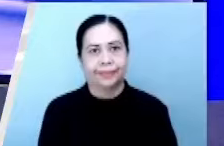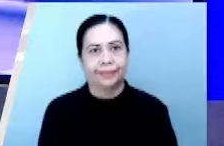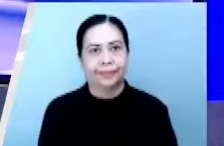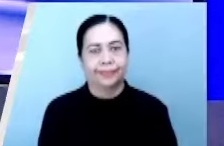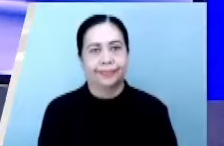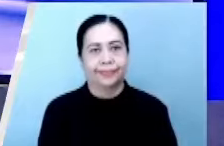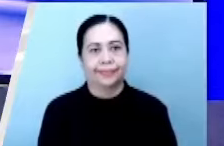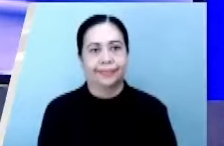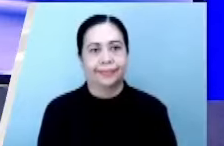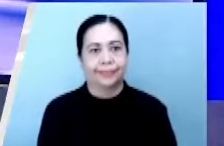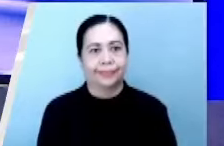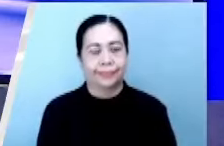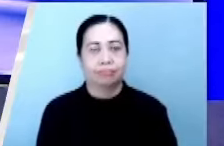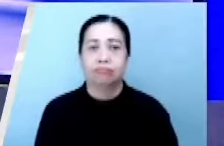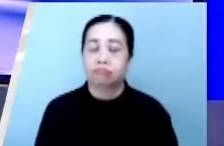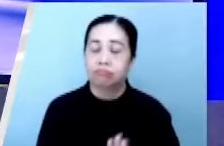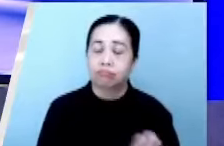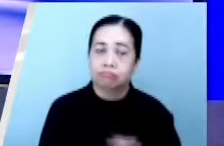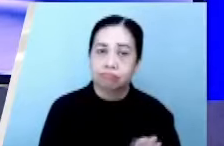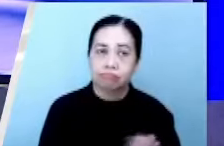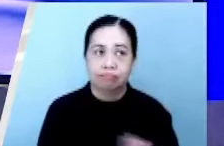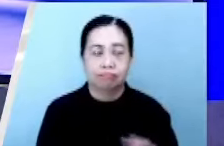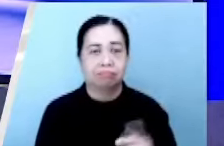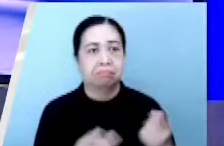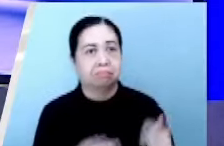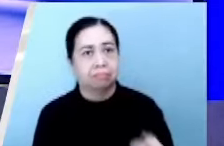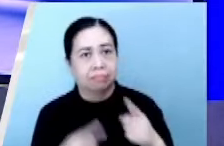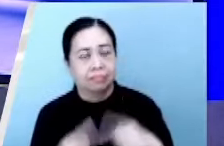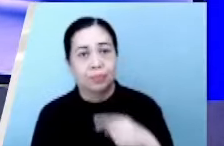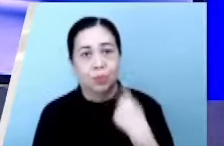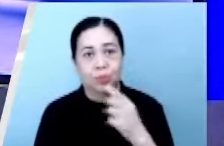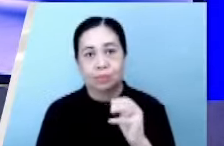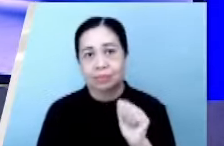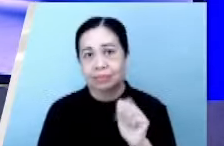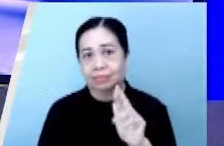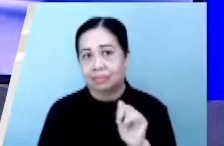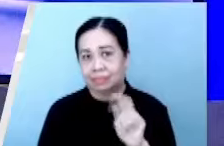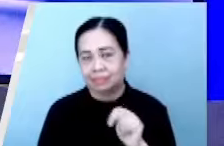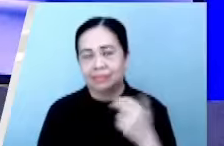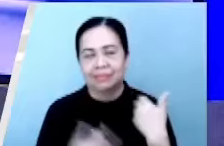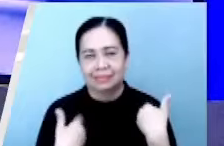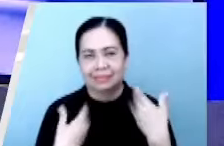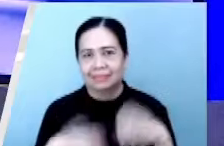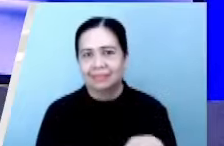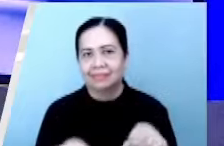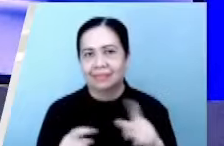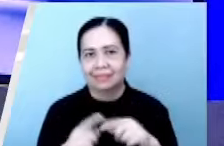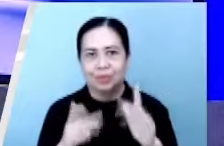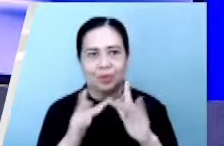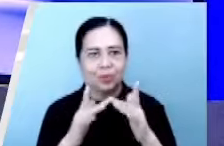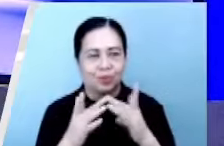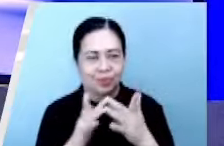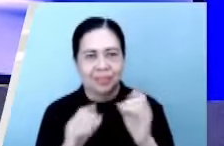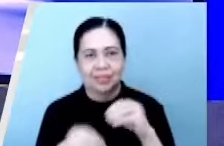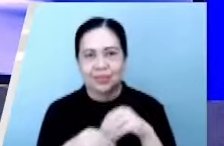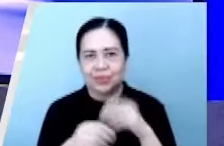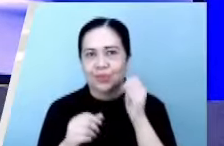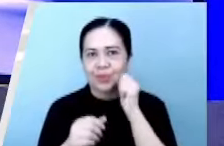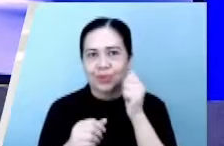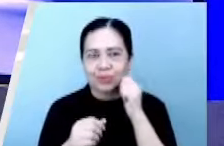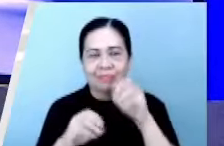Busy month sa mga showbiz ganap. Primetime Queen Marian Rivera takes time sa paggawa ng online content na laging